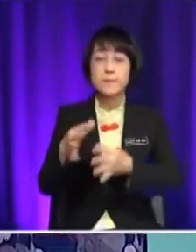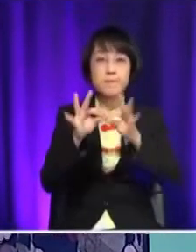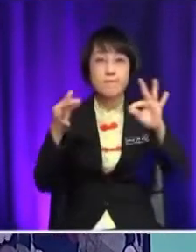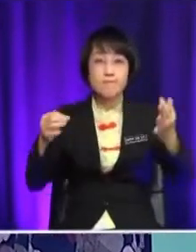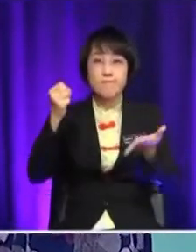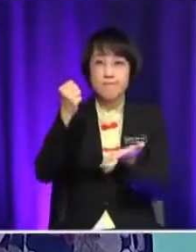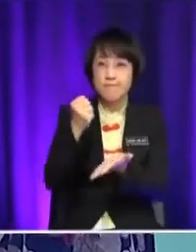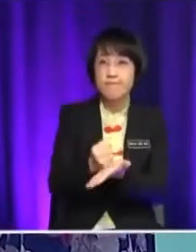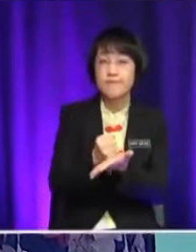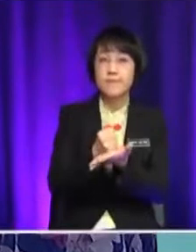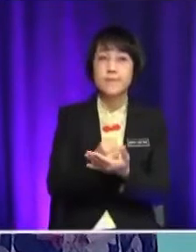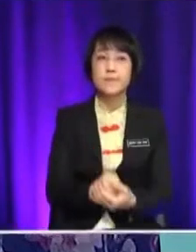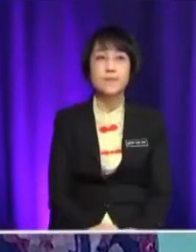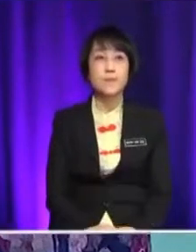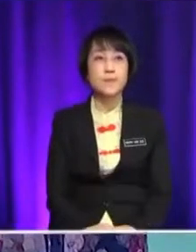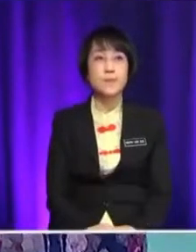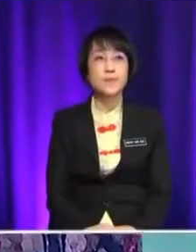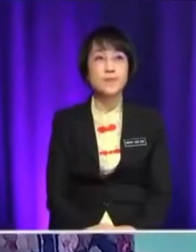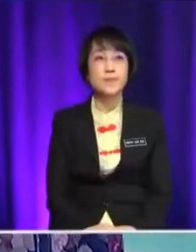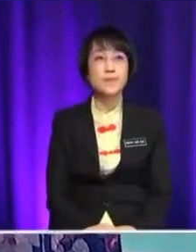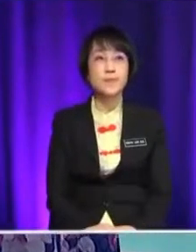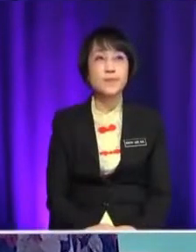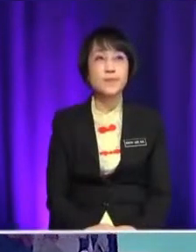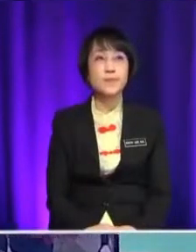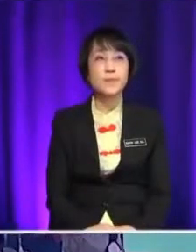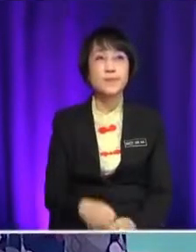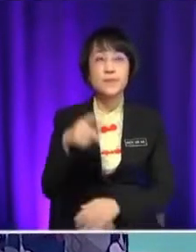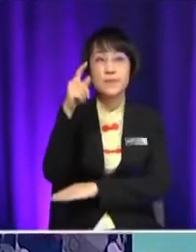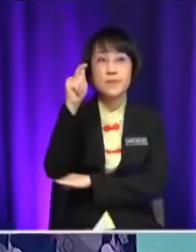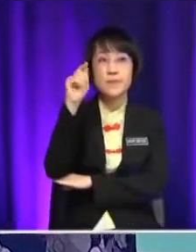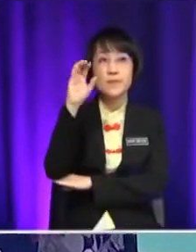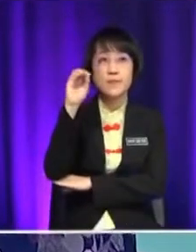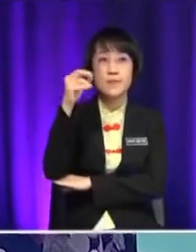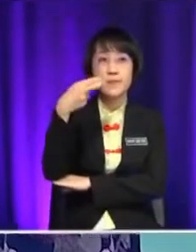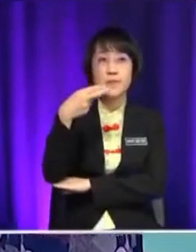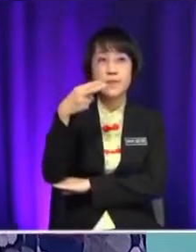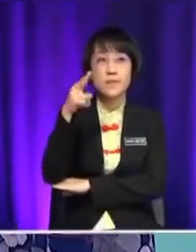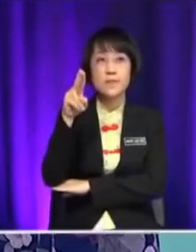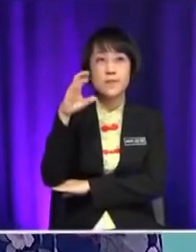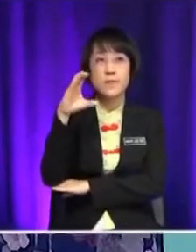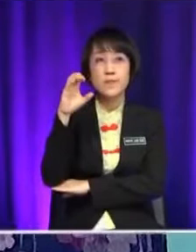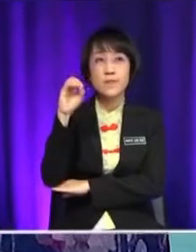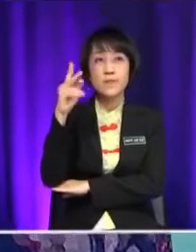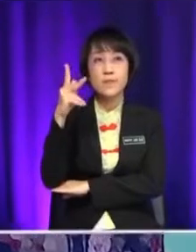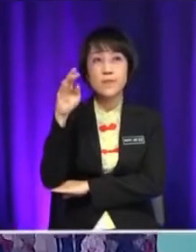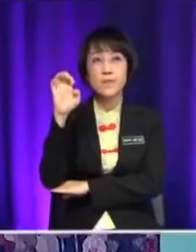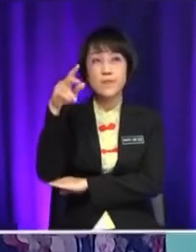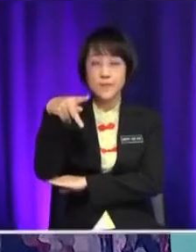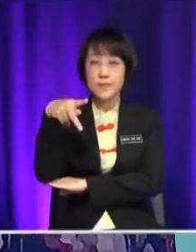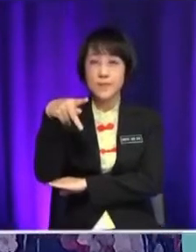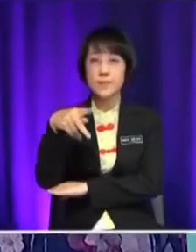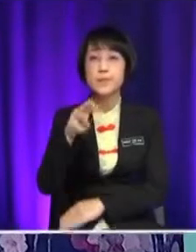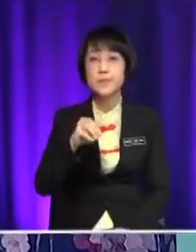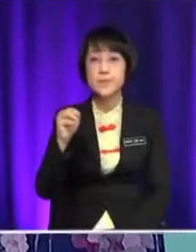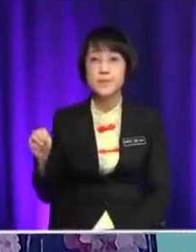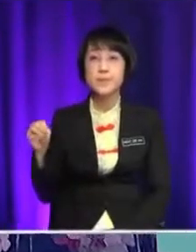secara mudahnya, tahu coket. Ini sumber daripada Kit Celik Mengarang Selangor. Ya, memang murid yang berada di Selangor